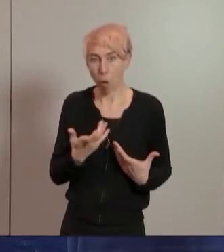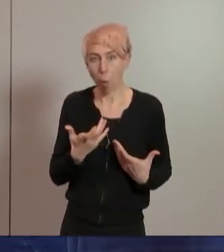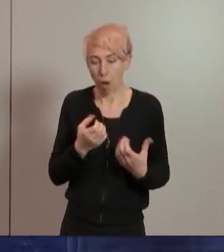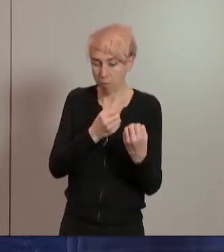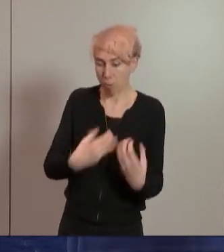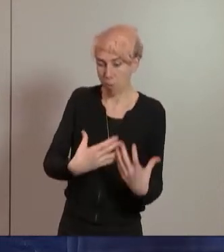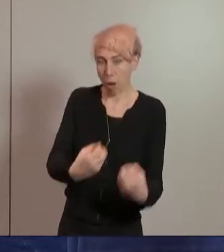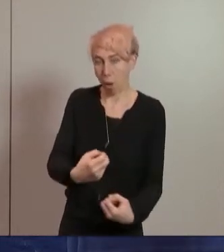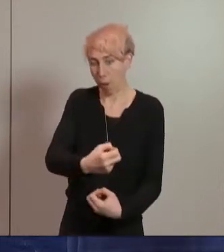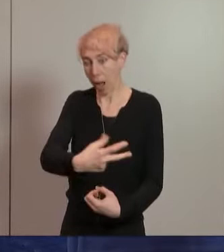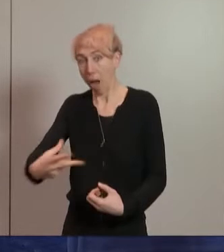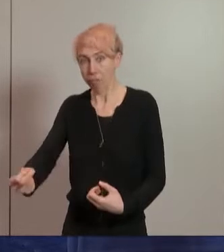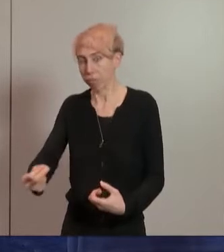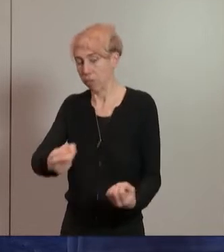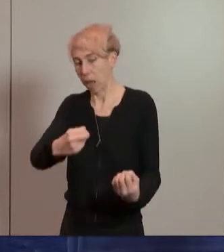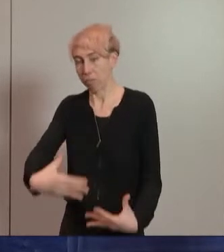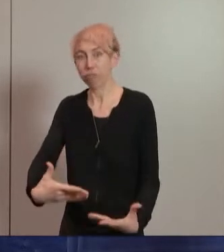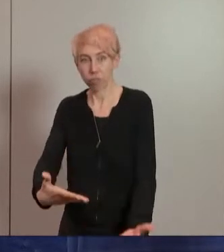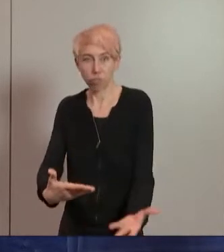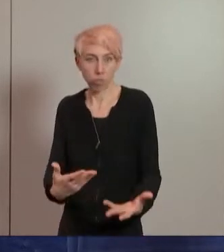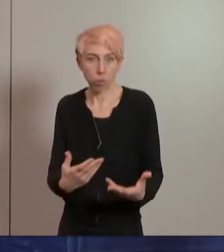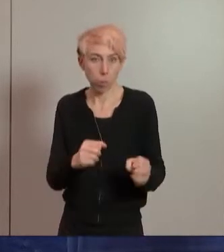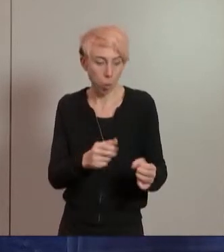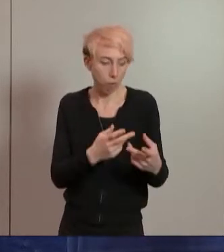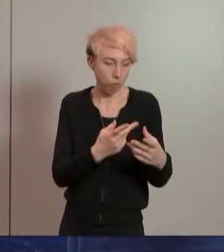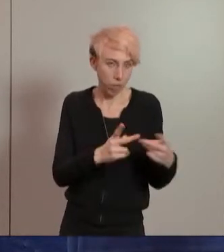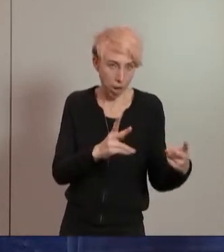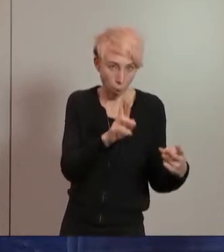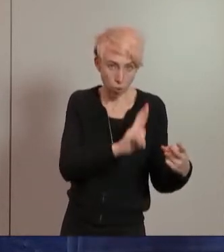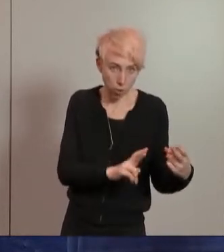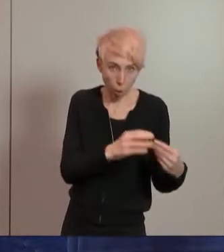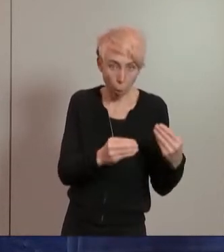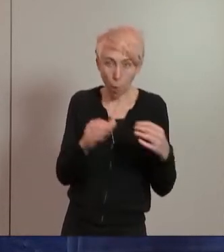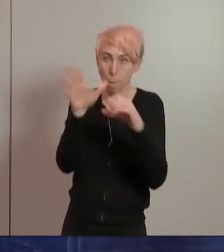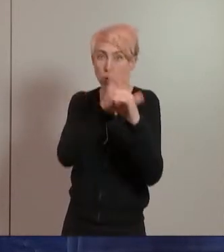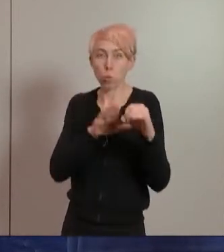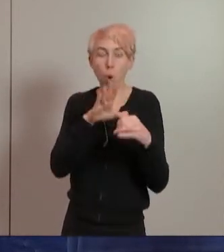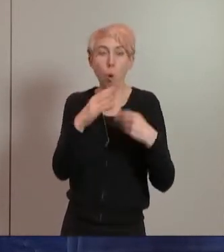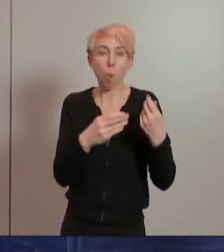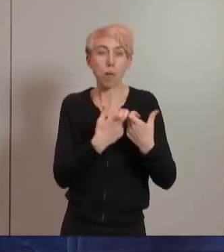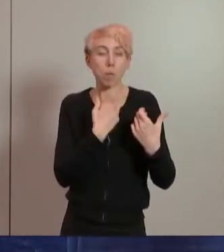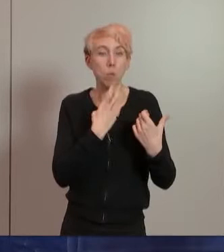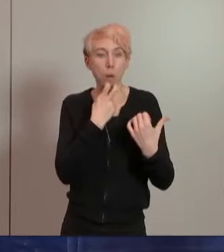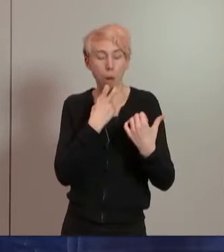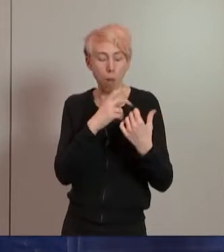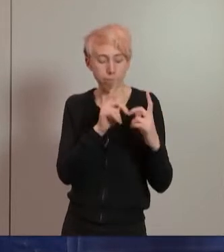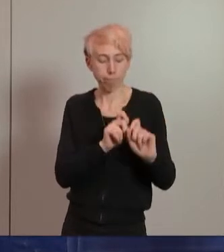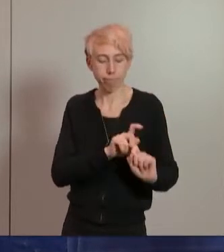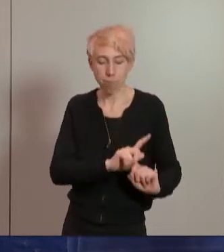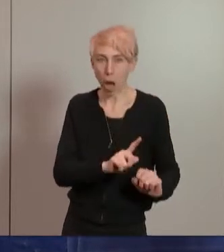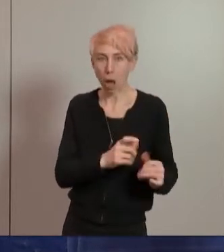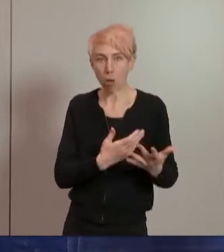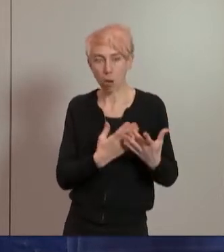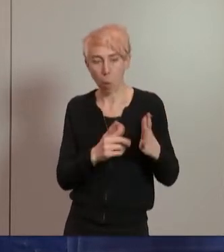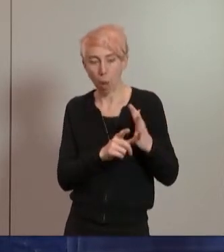survenir sur le territoire de la commune ou de la métropole, par des incivilités qui peuvent être